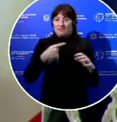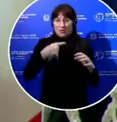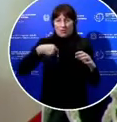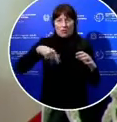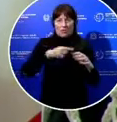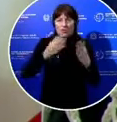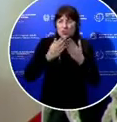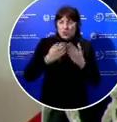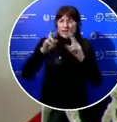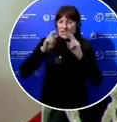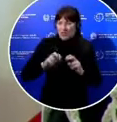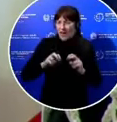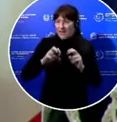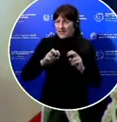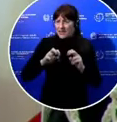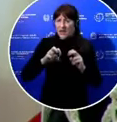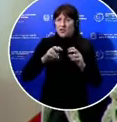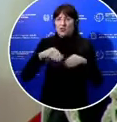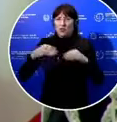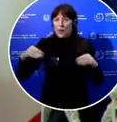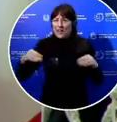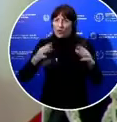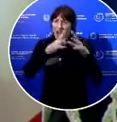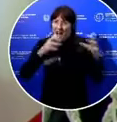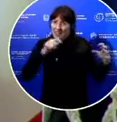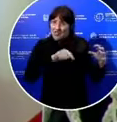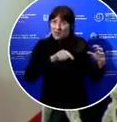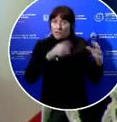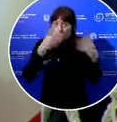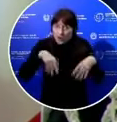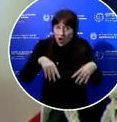studi sull'efficacia di questo strumento?